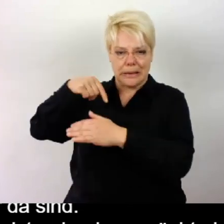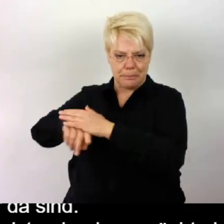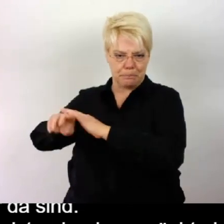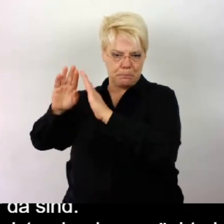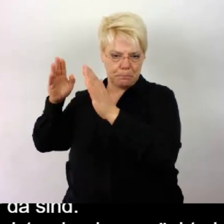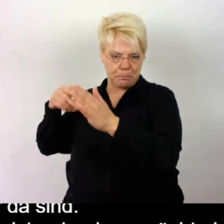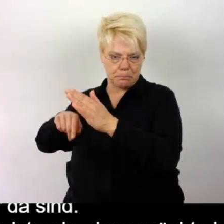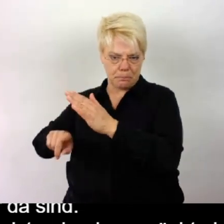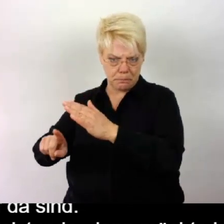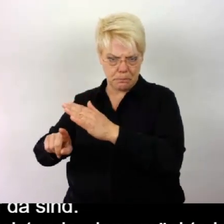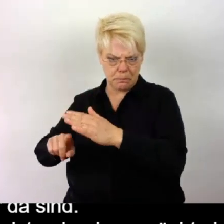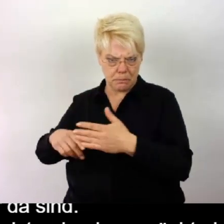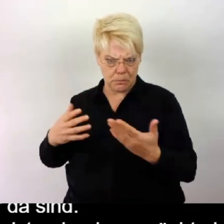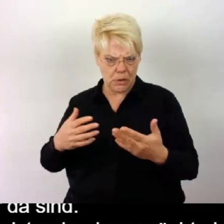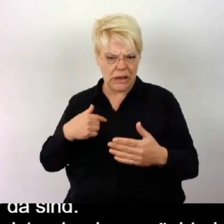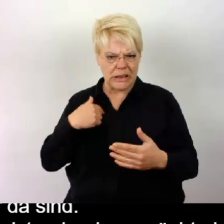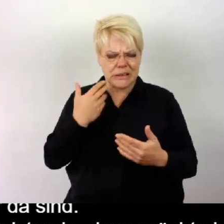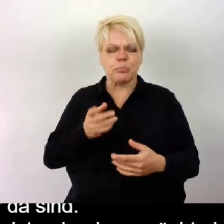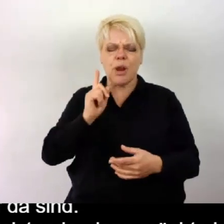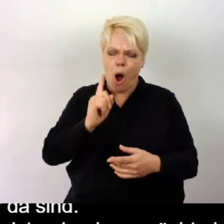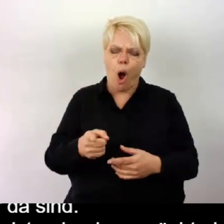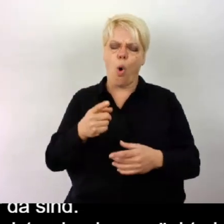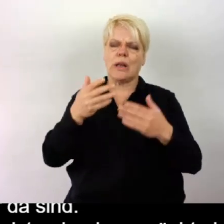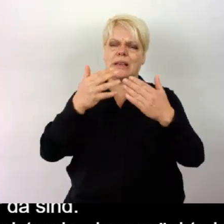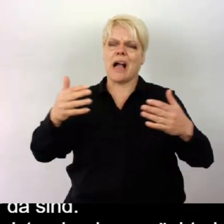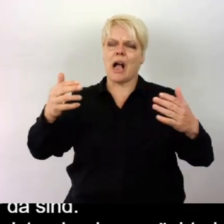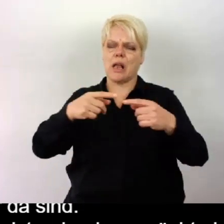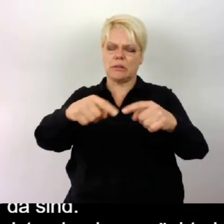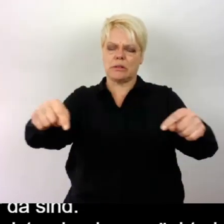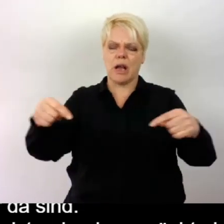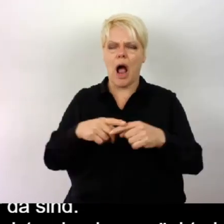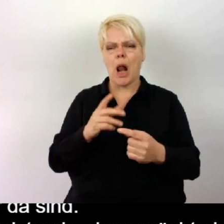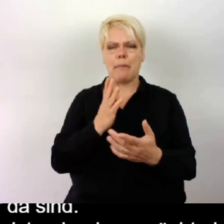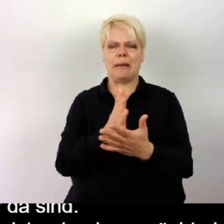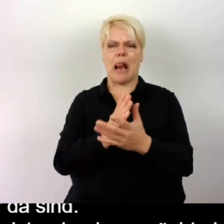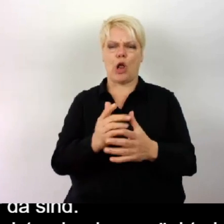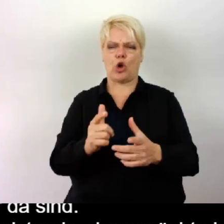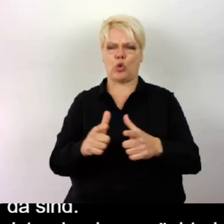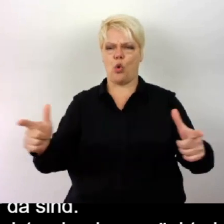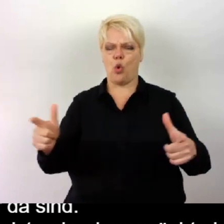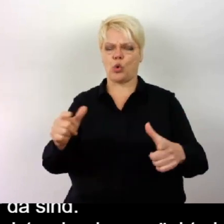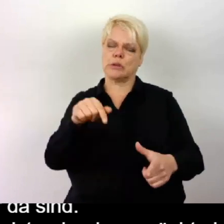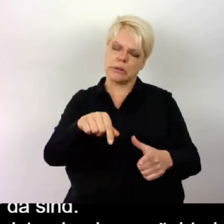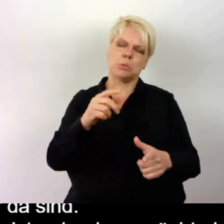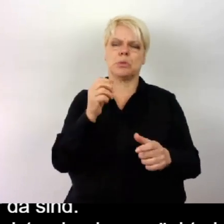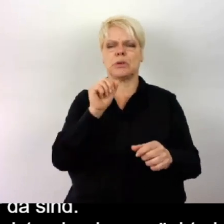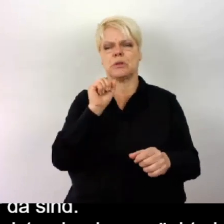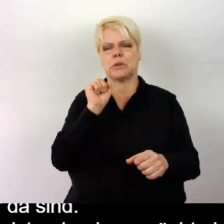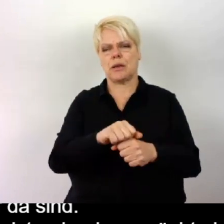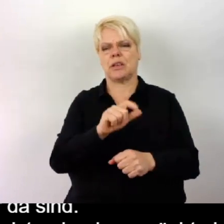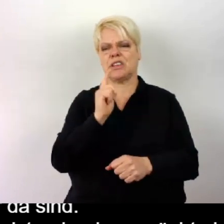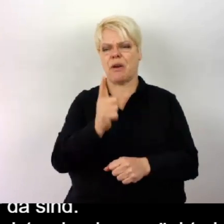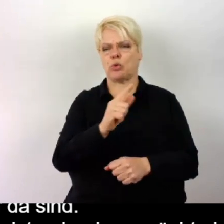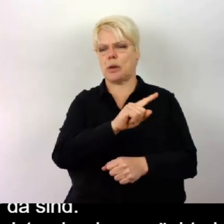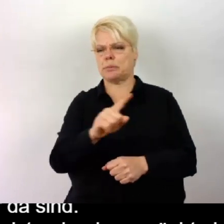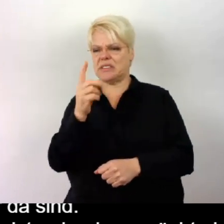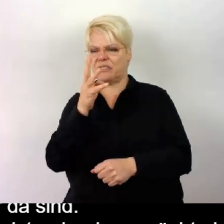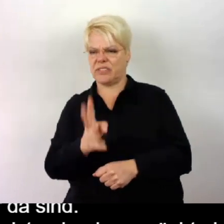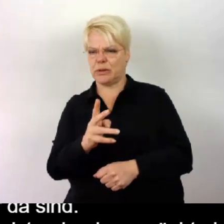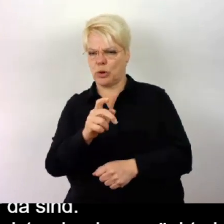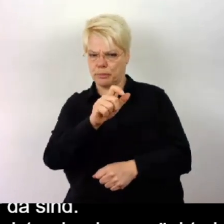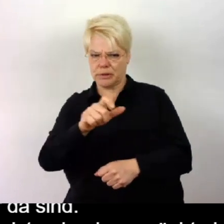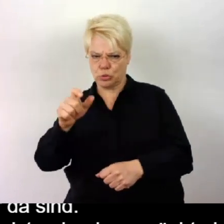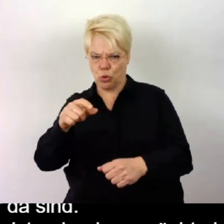Ihnen denn da für eine Zahl tatsächlich vor? Gehen wir da von 50 aus, sind 100 möglich, sind sogar noch mehr möglich, wenn die Hygieneabstände stimmen?